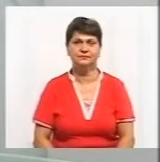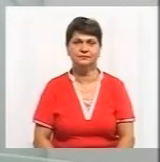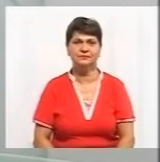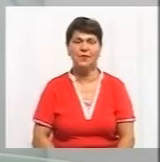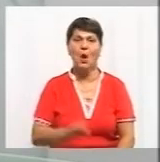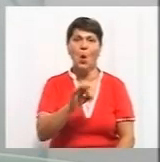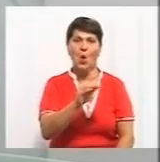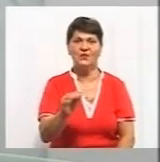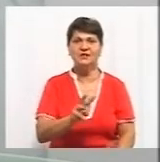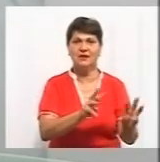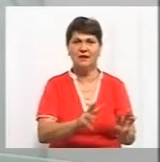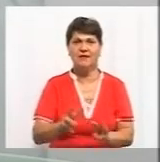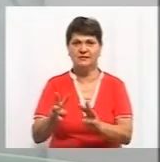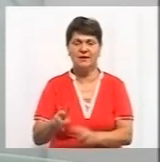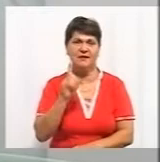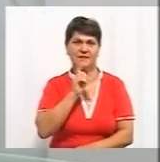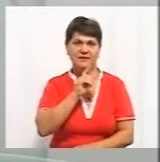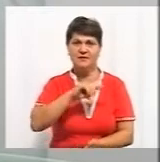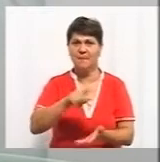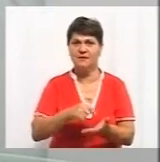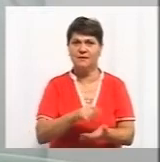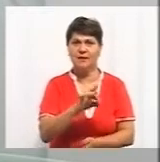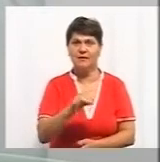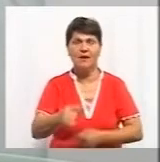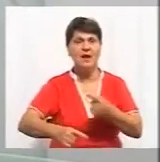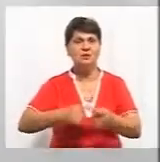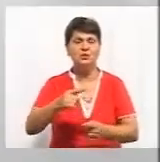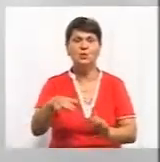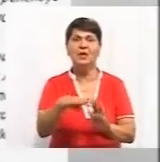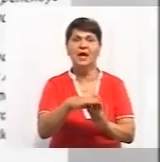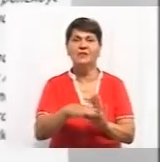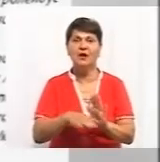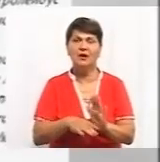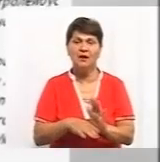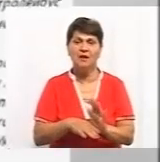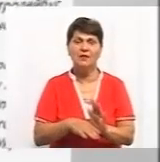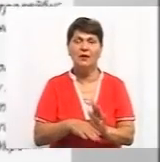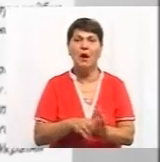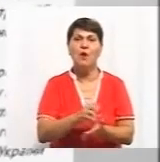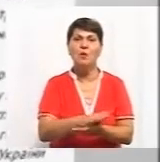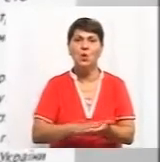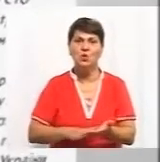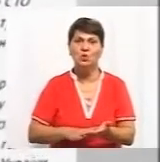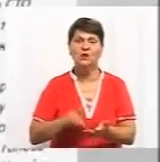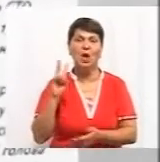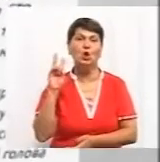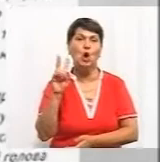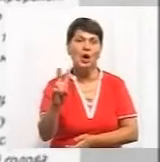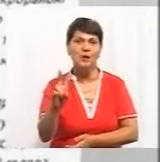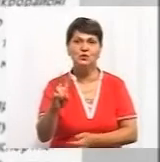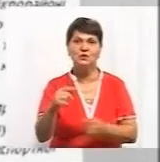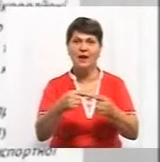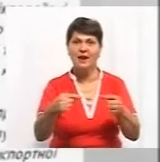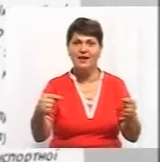На офіційному сайті Вінницької міської ради наступна інфографіка, де йдеться про продовження цієї тролейбусної лінії